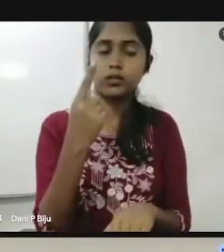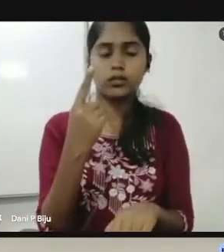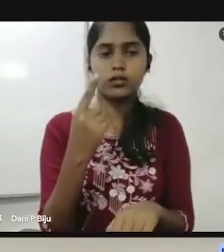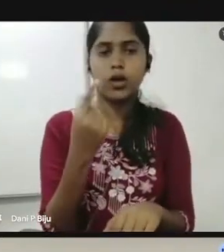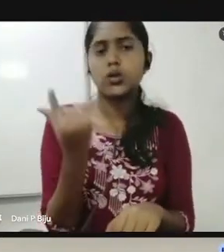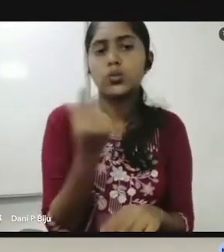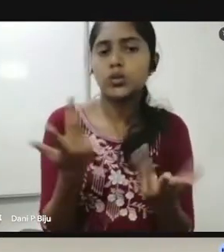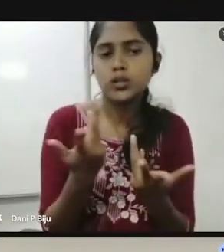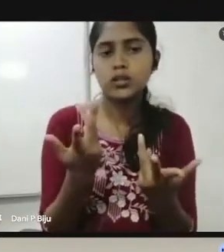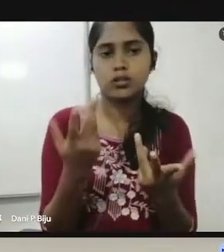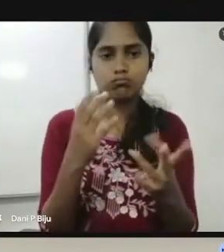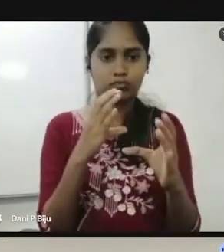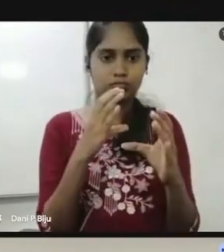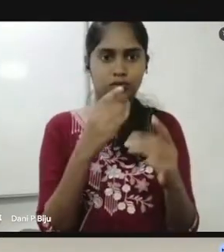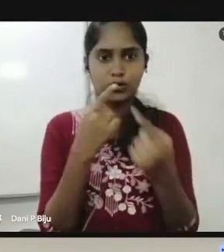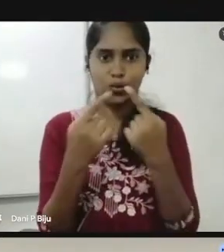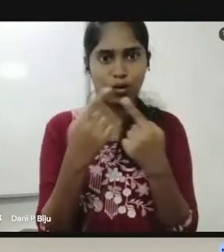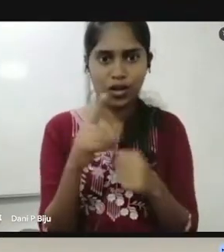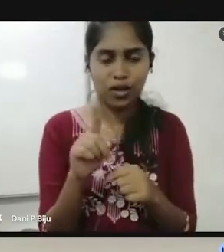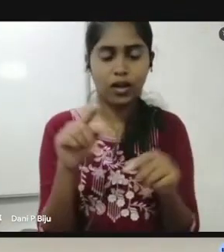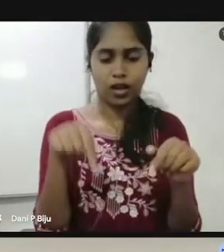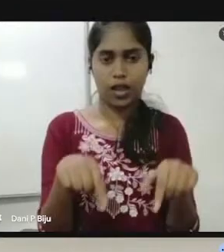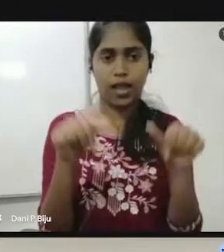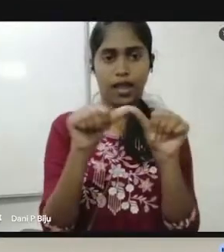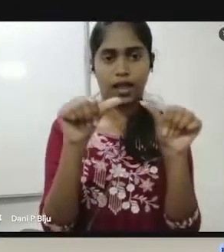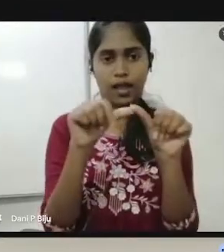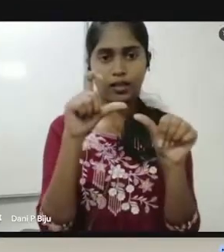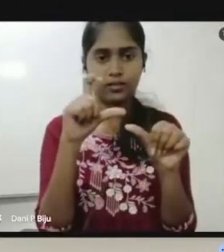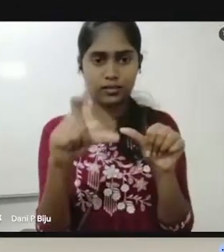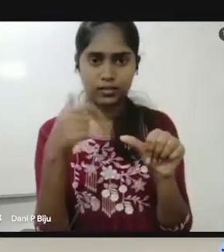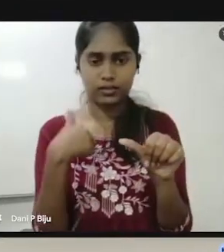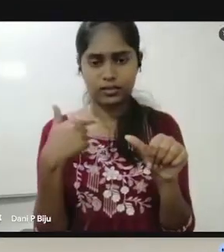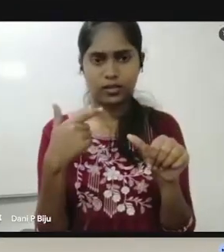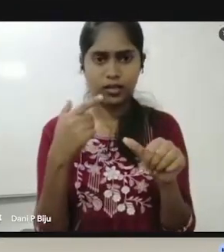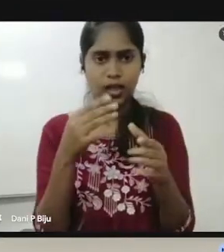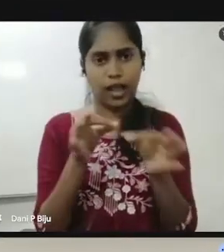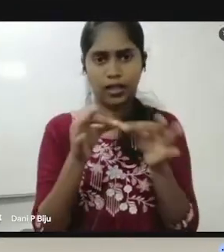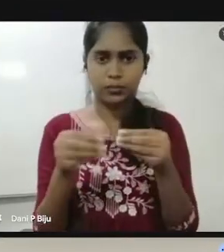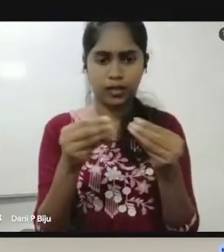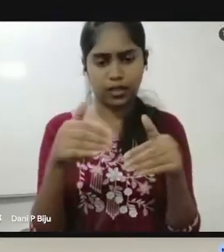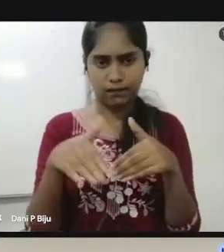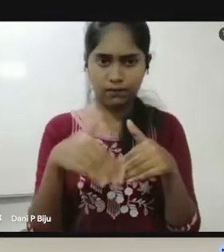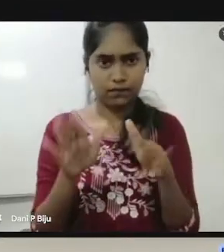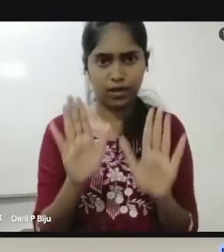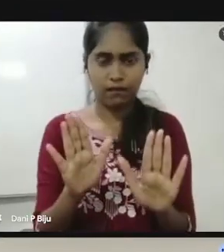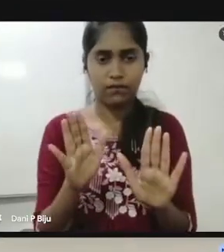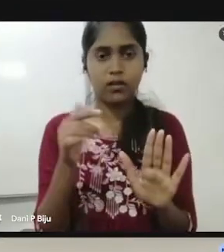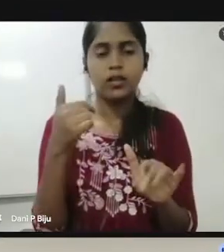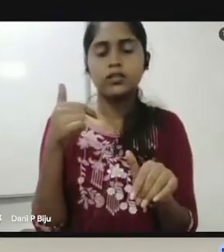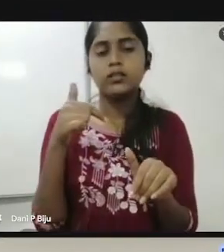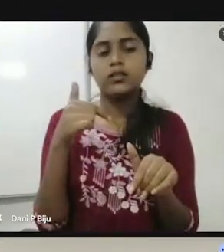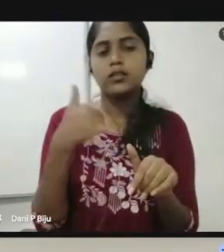ഇവിടെ എന്റെ ഒരു ആശയം, അതായത് ഓഗ്മെന്റേറ്റീവ് ഓൾട്ടർനേറ്റീവ് കമ്മ്യൂണിക്കേഷനെ പറ്റി ഞാൻ ഇവിടെ വെച്ചുകൊണ്ടിരിക്കുകയാണ്. അത് അപ്പോൾ ഞാൻ ഉപയോഗിക്കുന്ന